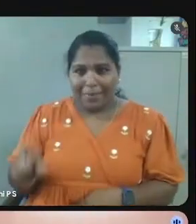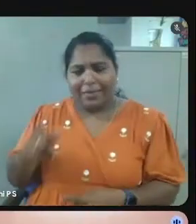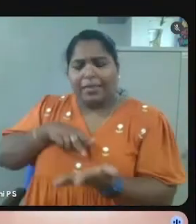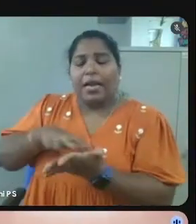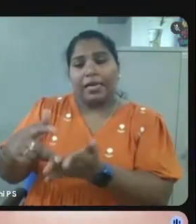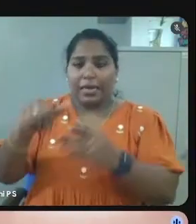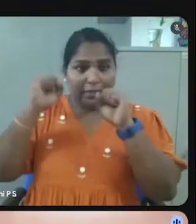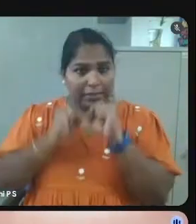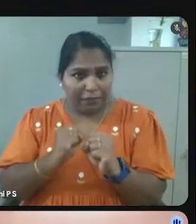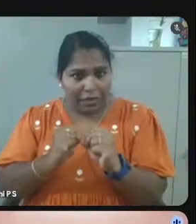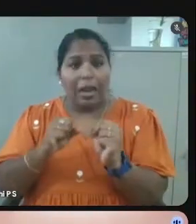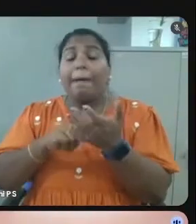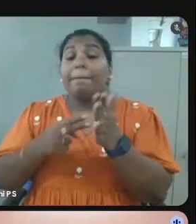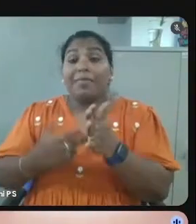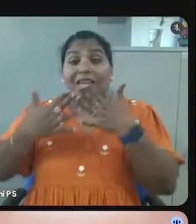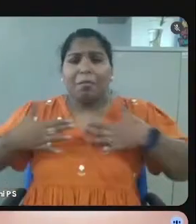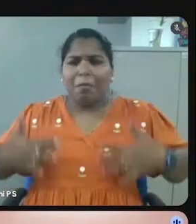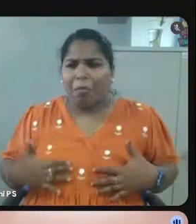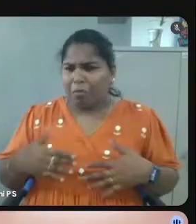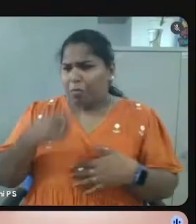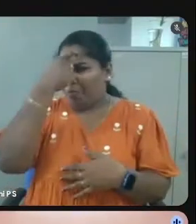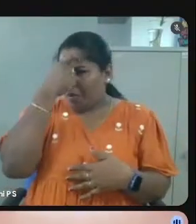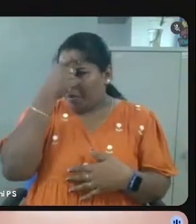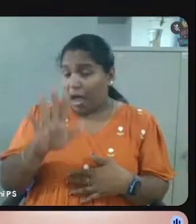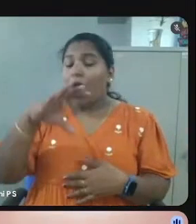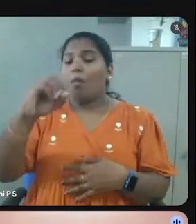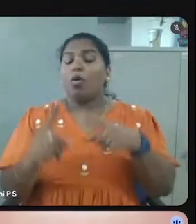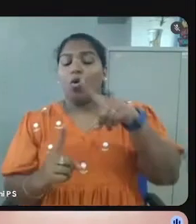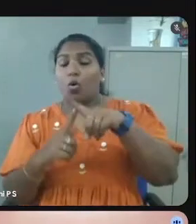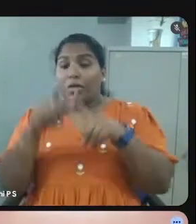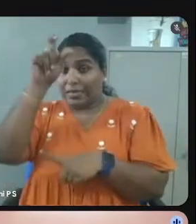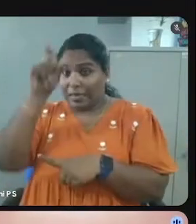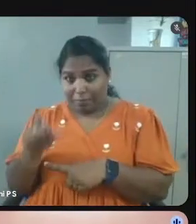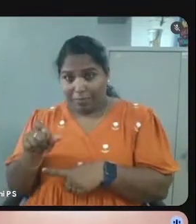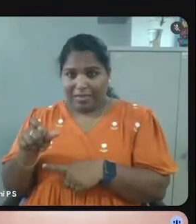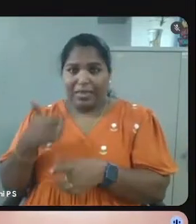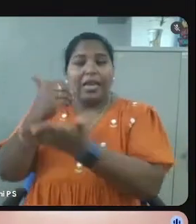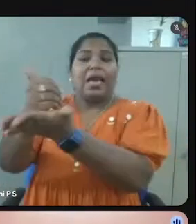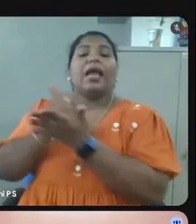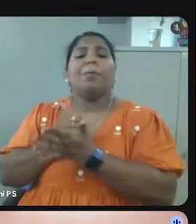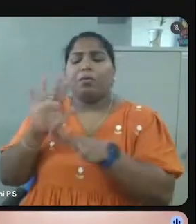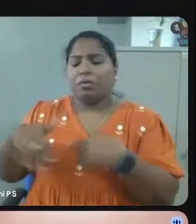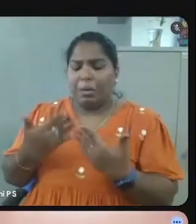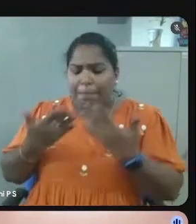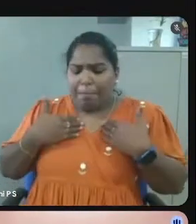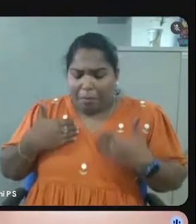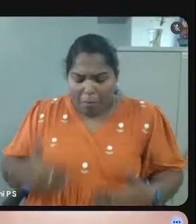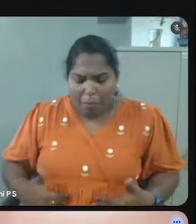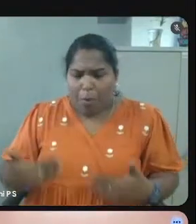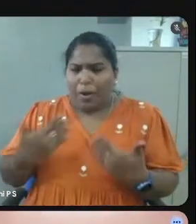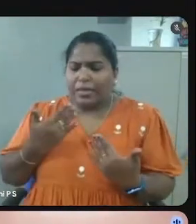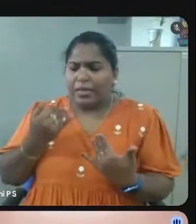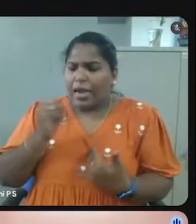അപ്പോൾ അത് സ്ട്രക്ചേഴ്സും ഫങ്ഷൻസും അഫക്റ്റ് ആയി. അപ്പോൾ ഓക്യുപേഷണൽ തെറപ്പിസ്റ്റ് അതിനോട് ഏത് സ്ട്രക്ചേഴ്സ് ഏത് ഫങ്ഷൻ അഫക്റ്റ് ആയെന്ന് നന്നായിട്ട് പറഞ്ഞു